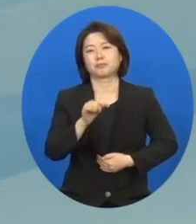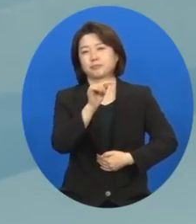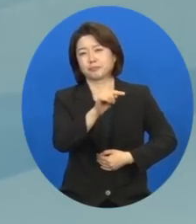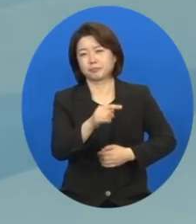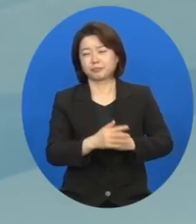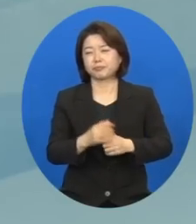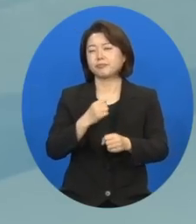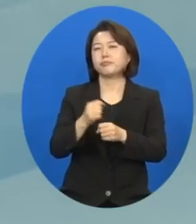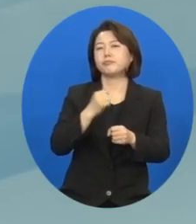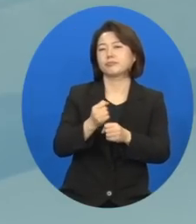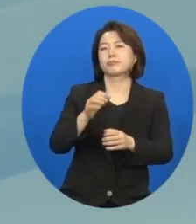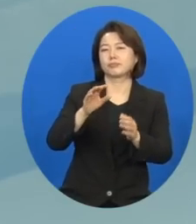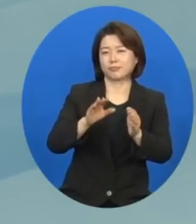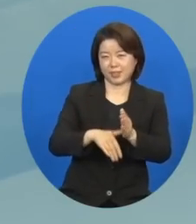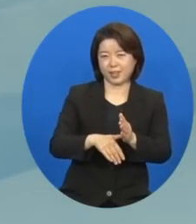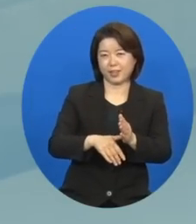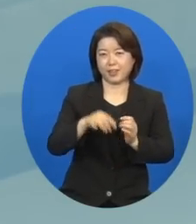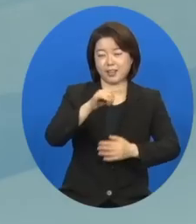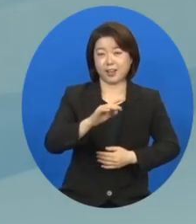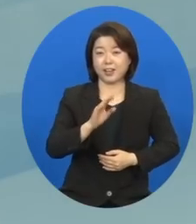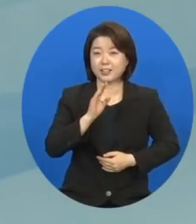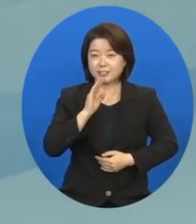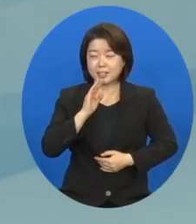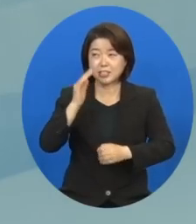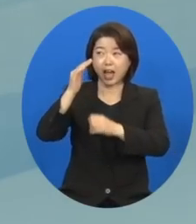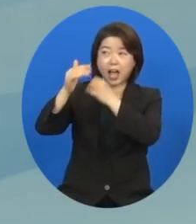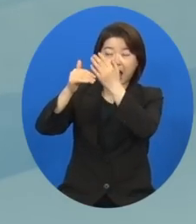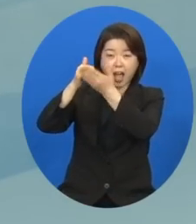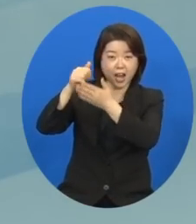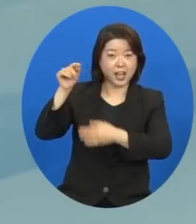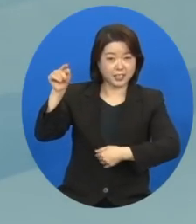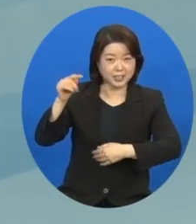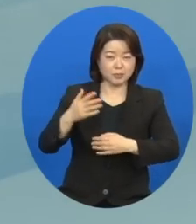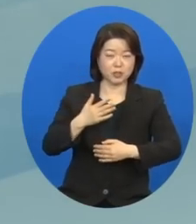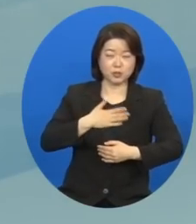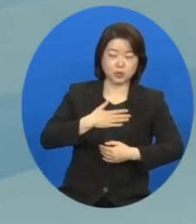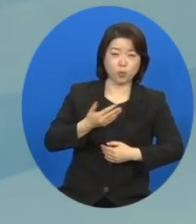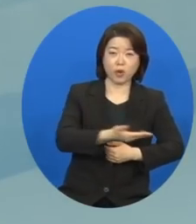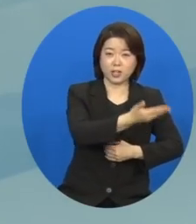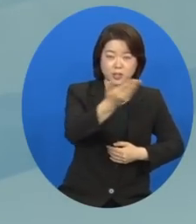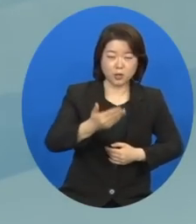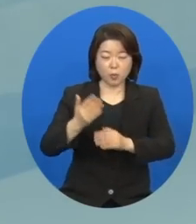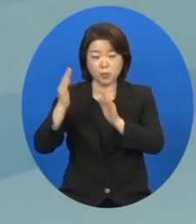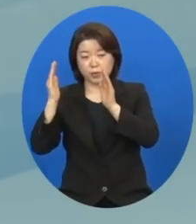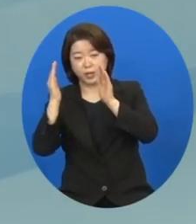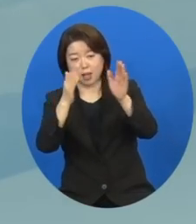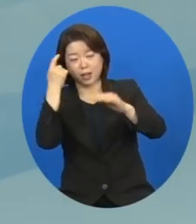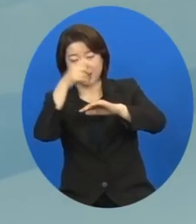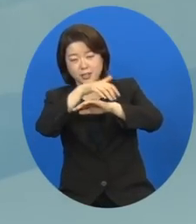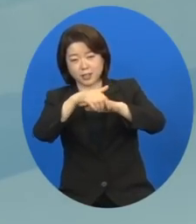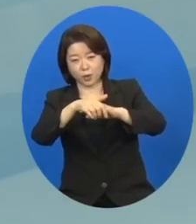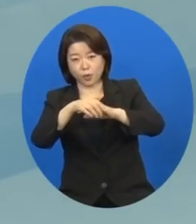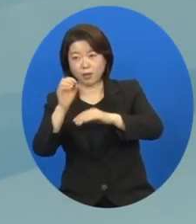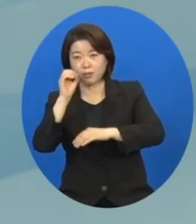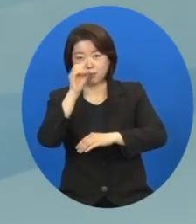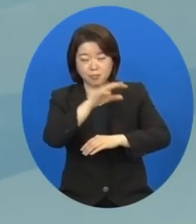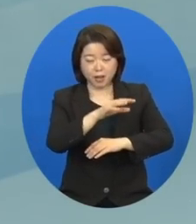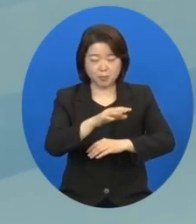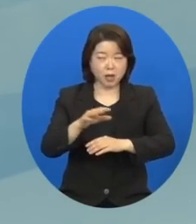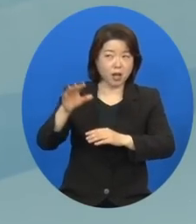이렇게 황당한데요, 사실 우리가 하나님의 저와 여러분을 향한 계획을 들으면요 엄청 황당할